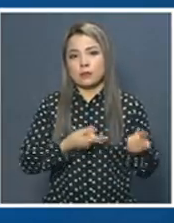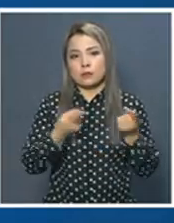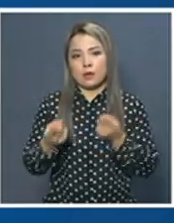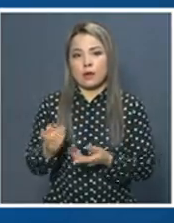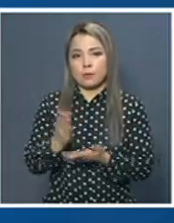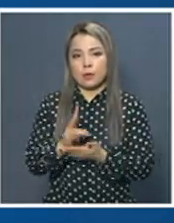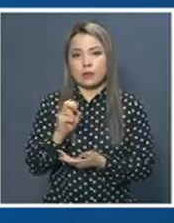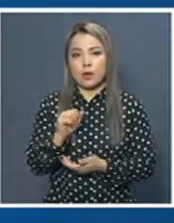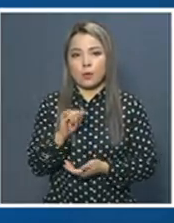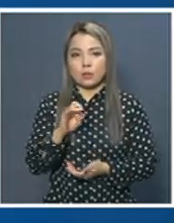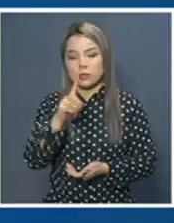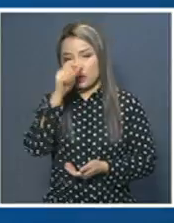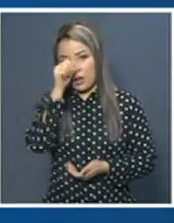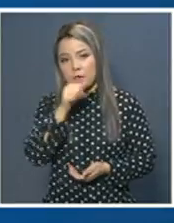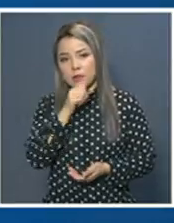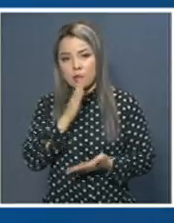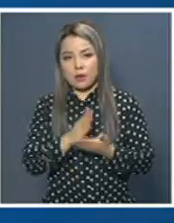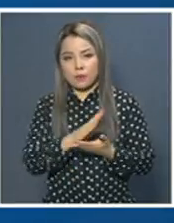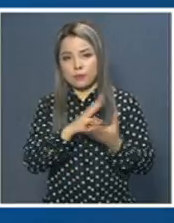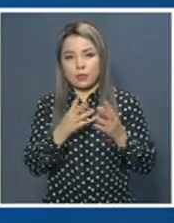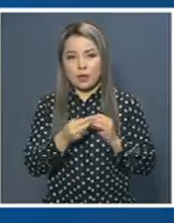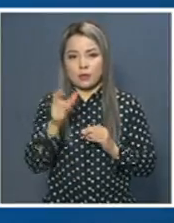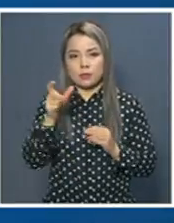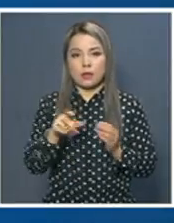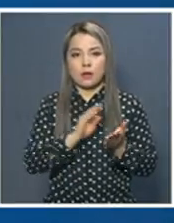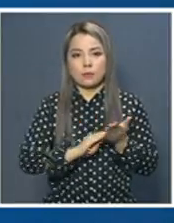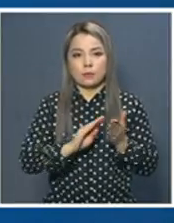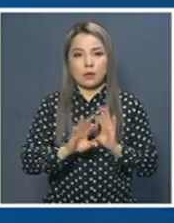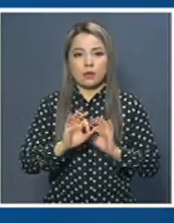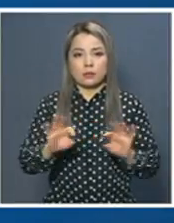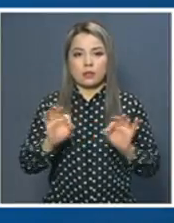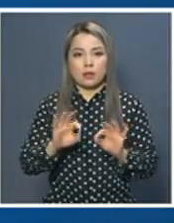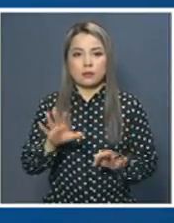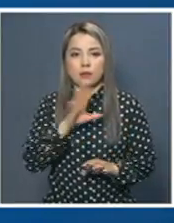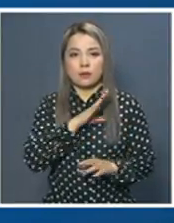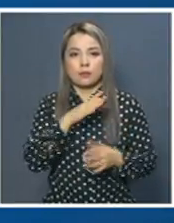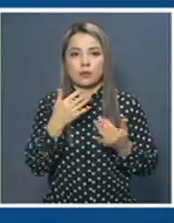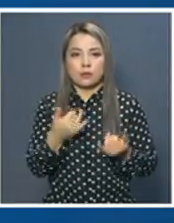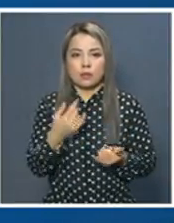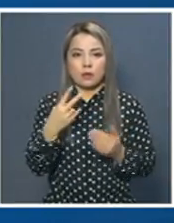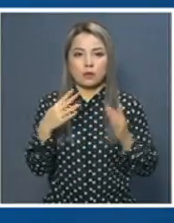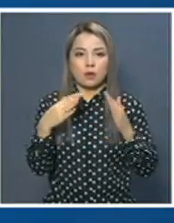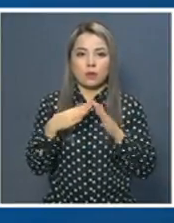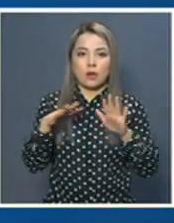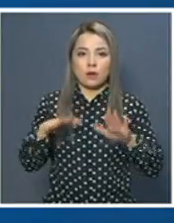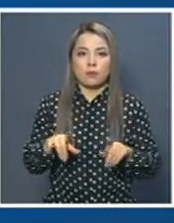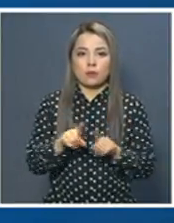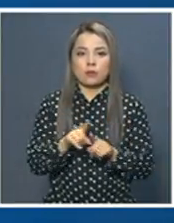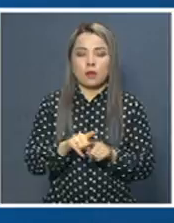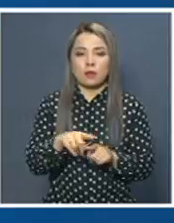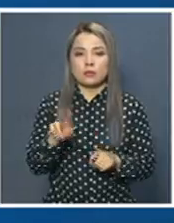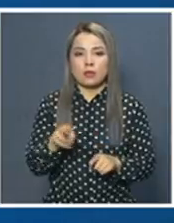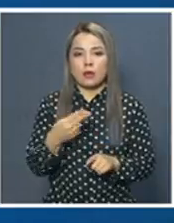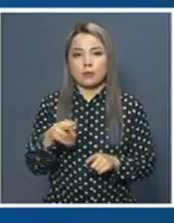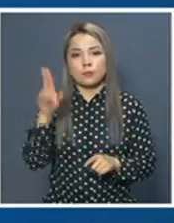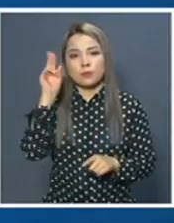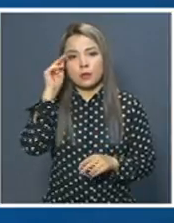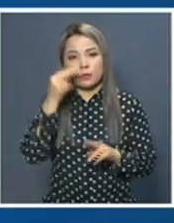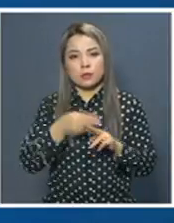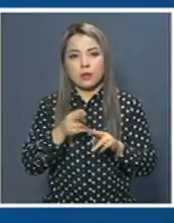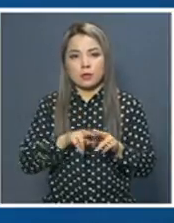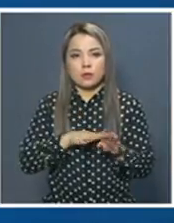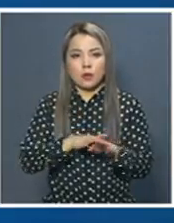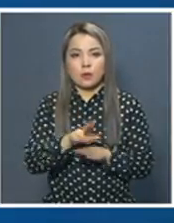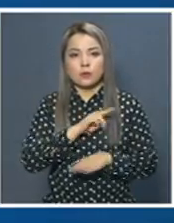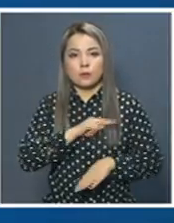Наурыз айында қала әкімінің орынбасары біздің тілшілерімізге осылай деп сұхбат берген. Алайда екі үйдің тек біреуі желтоқсан айында